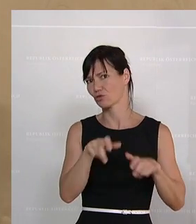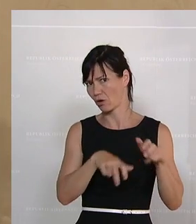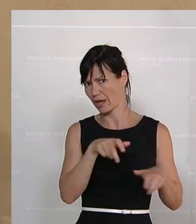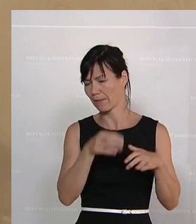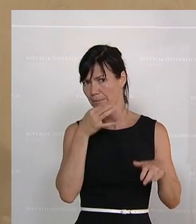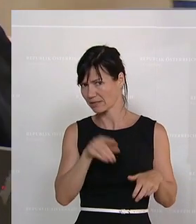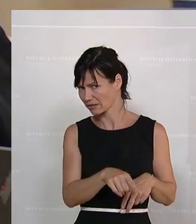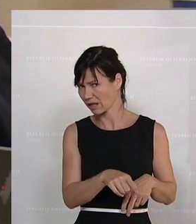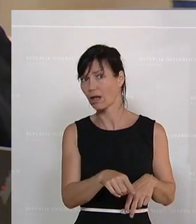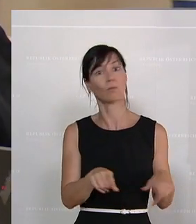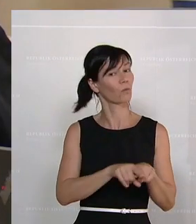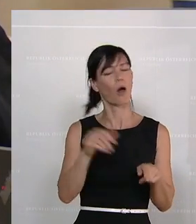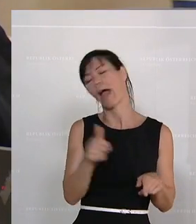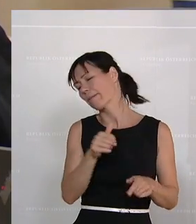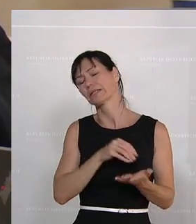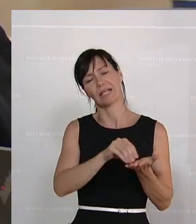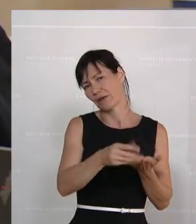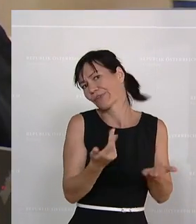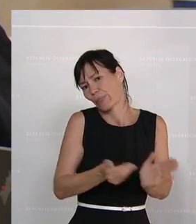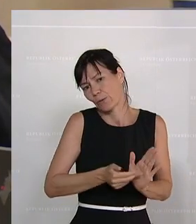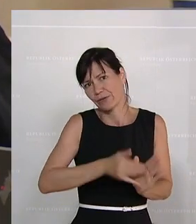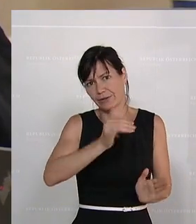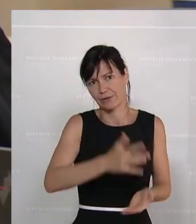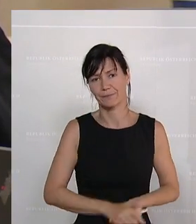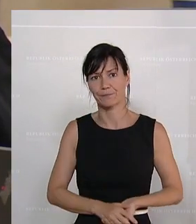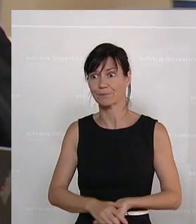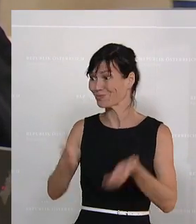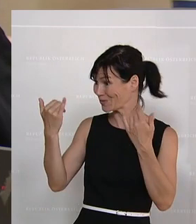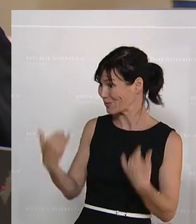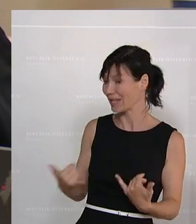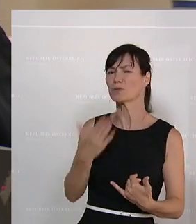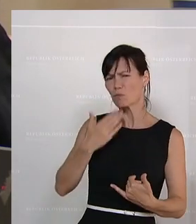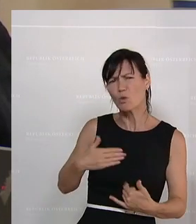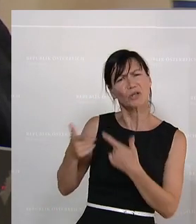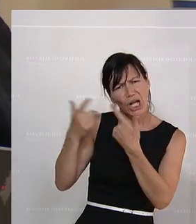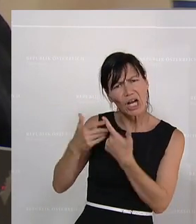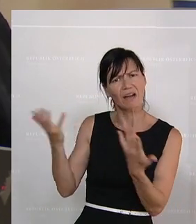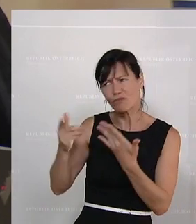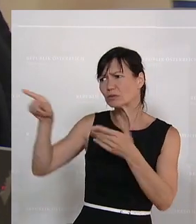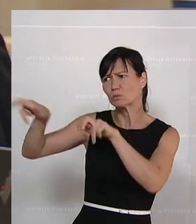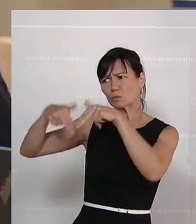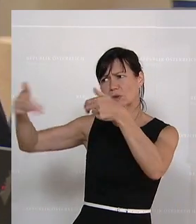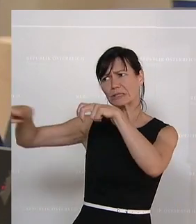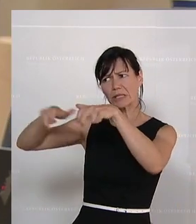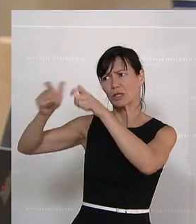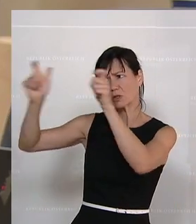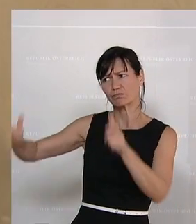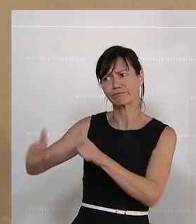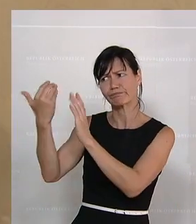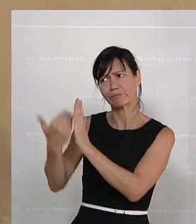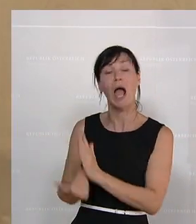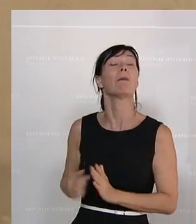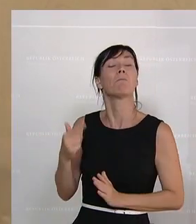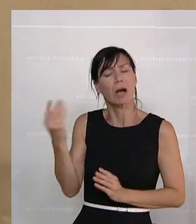notwendig ist auch mit einmalzahlungen so und jetzt kommen wir zu dem was die bundesregierung die heute vorlegt zugegebenermaßen das sind positive dinge